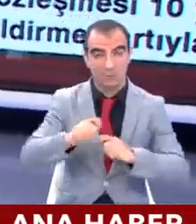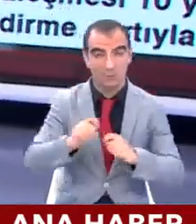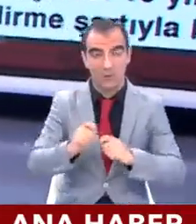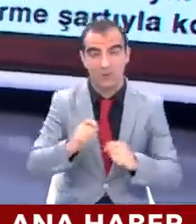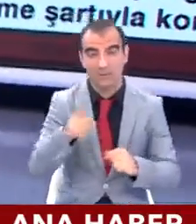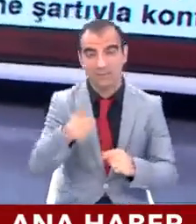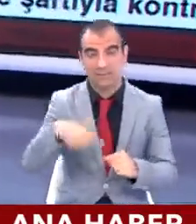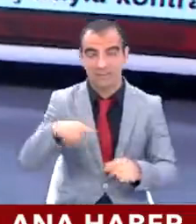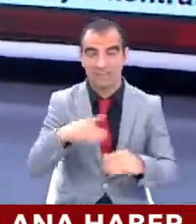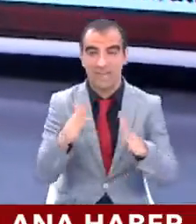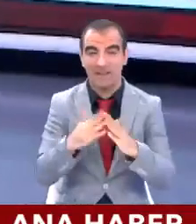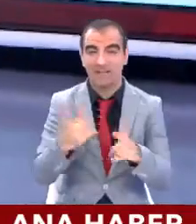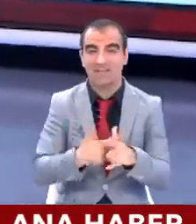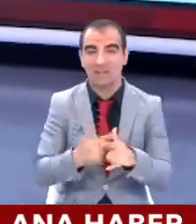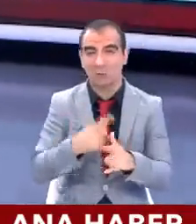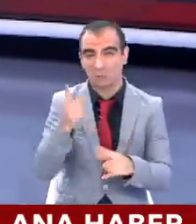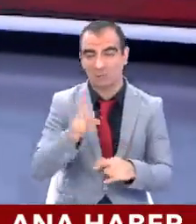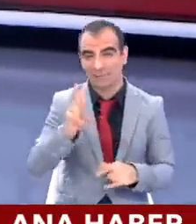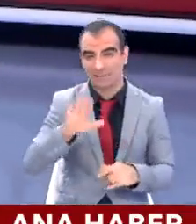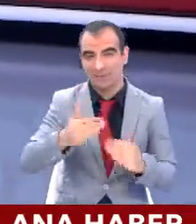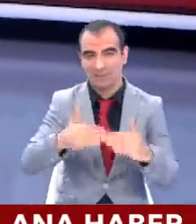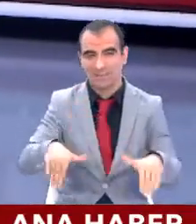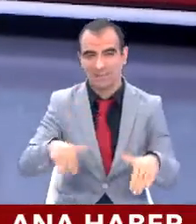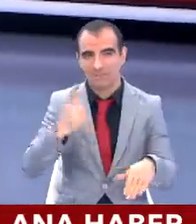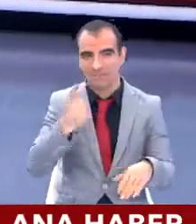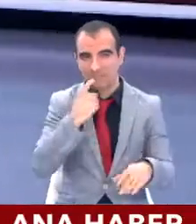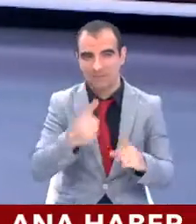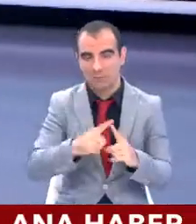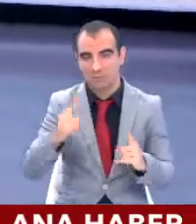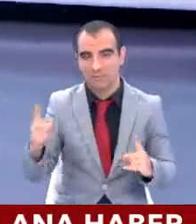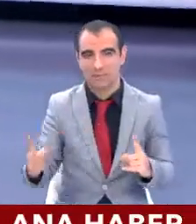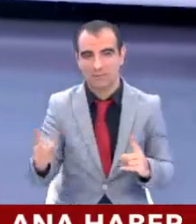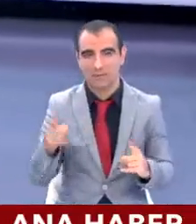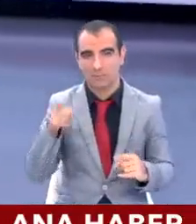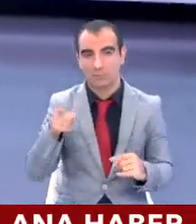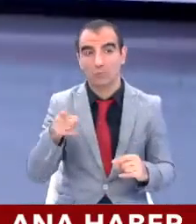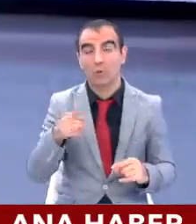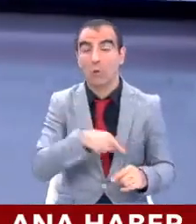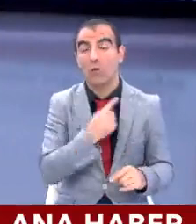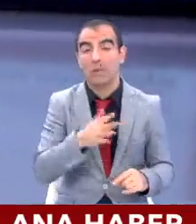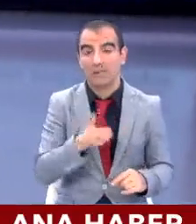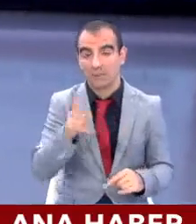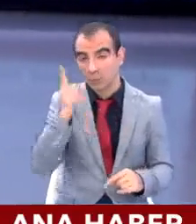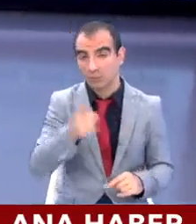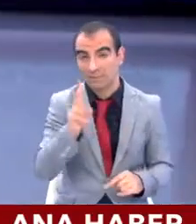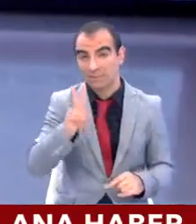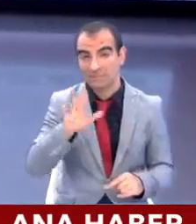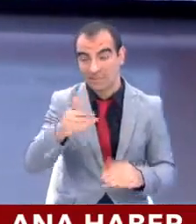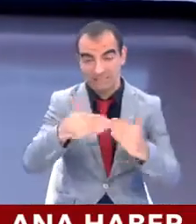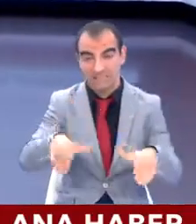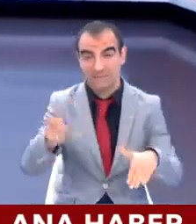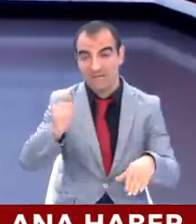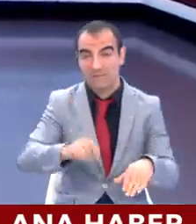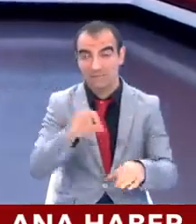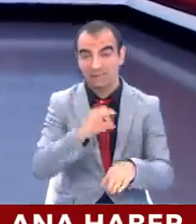planı ne konut kiralarına %25 sıralaması 1 yıl uzatılacak bu da hakkaniyetli değil Şimdi %25'nın lambası